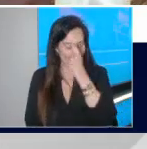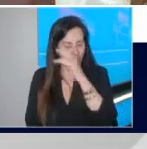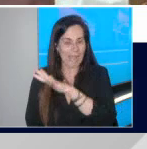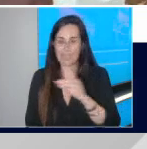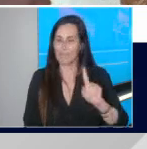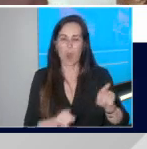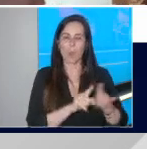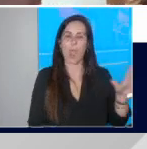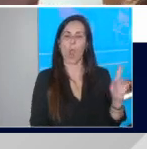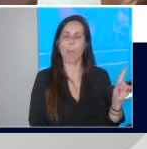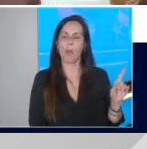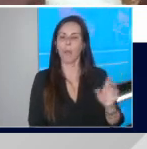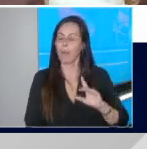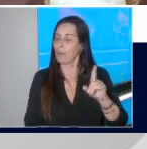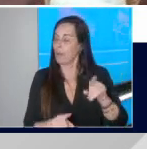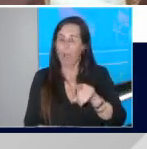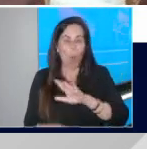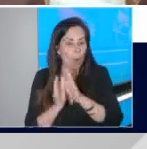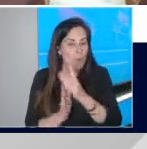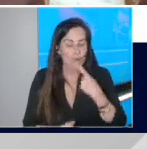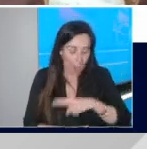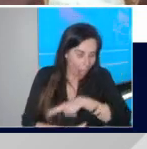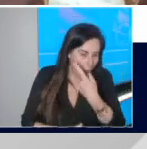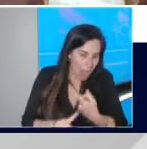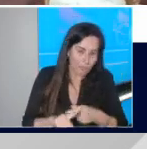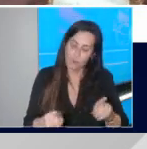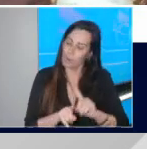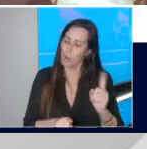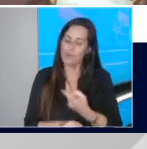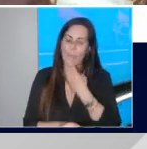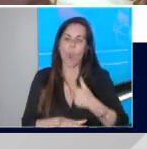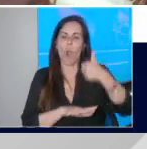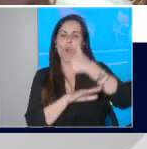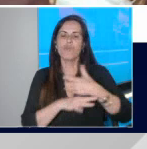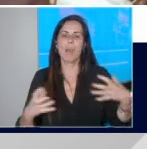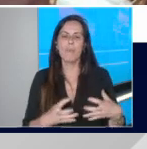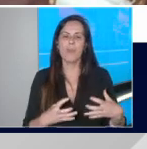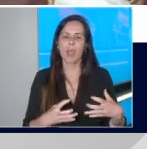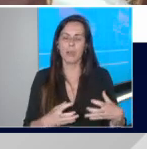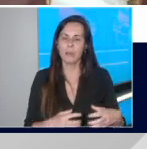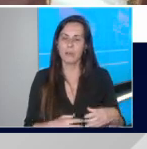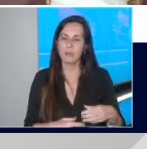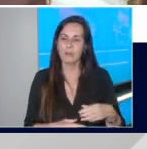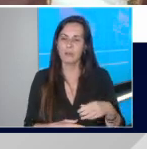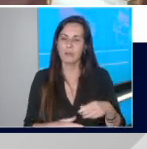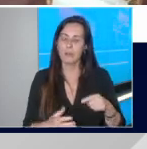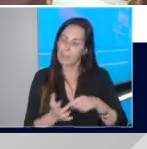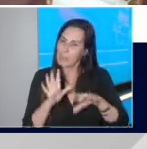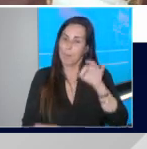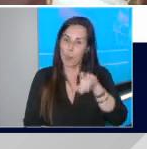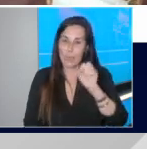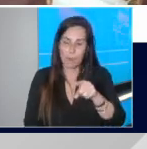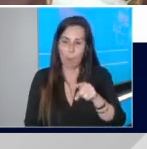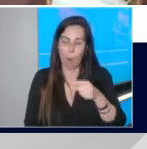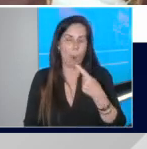שכל ההתבטאויות שלו היו התבטאויות על פי הקו שמנהיג המפלגה התווה. וגם זאת אחת סיבות שבללם בחרו אותו. אם הוא